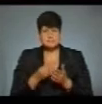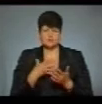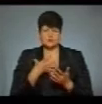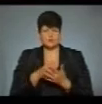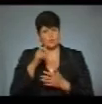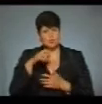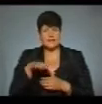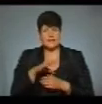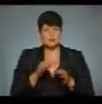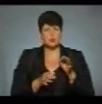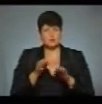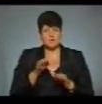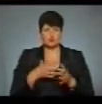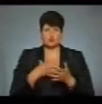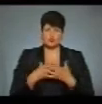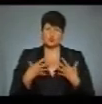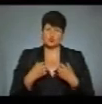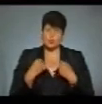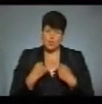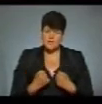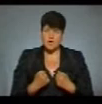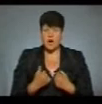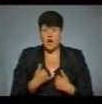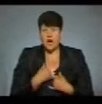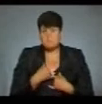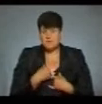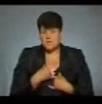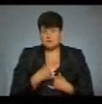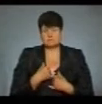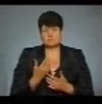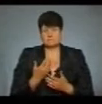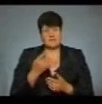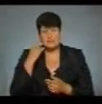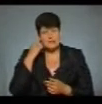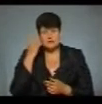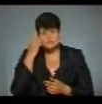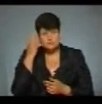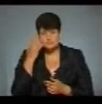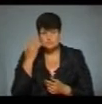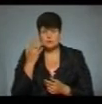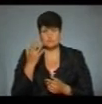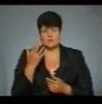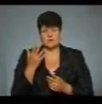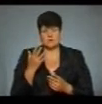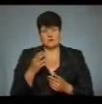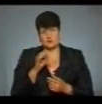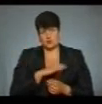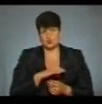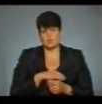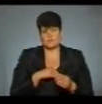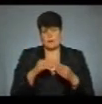країну, природу і своє здоров'я. А ми, не замислюючись, використовуємо дань моді, використовуємо